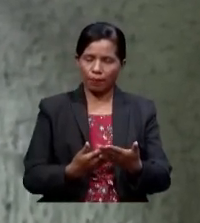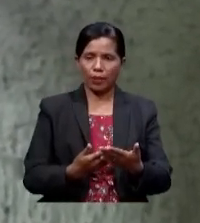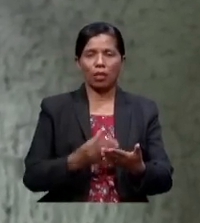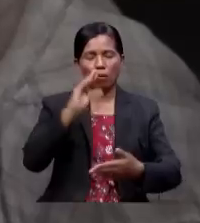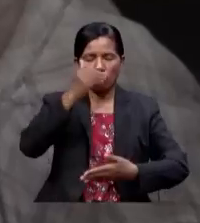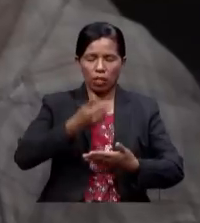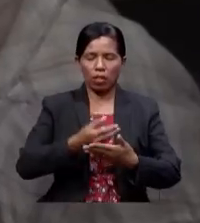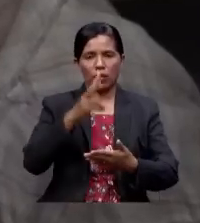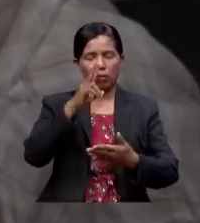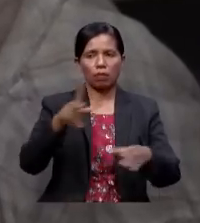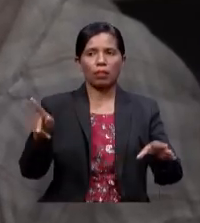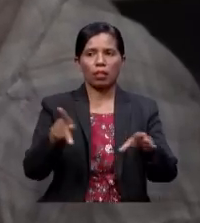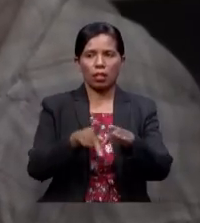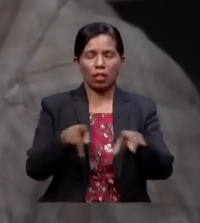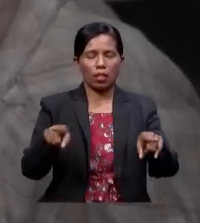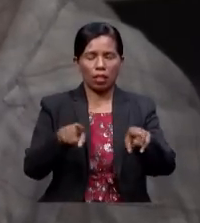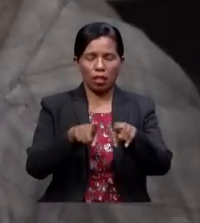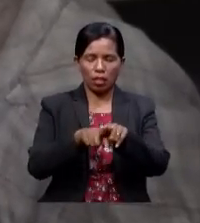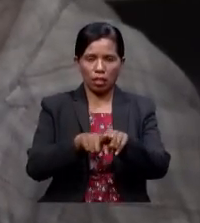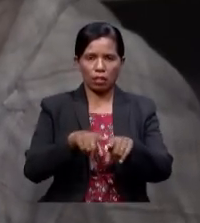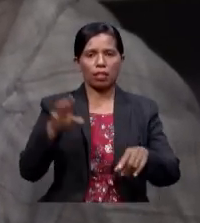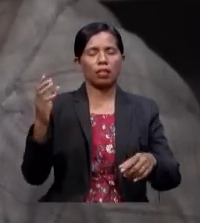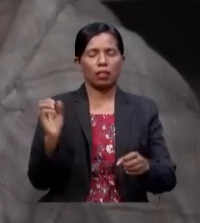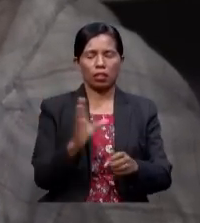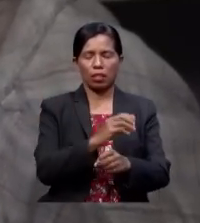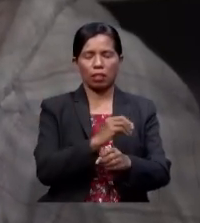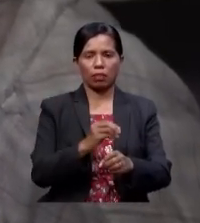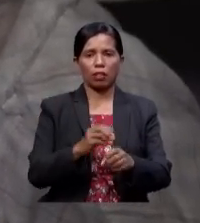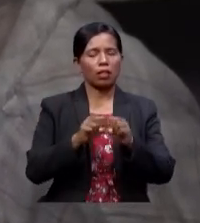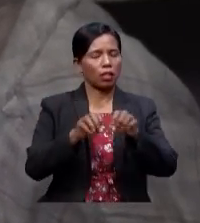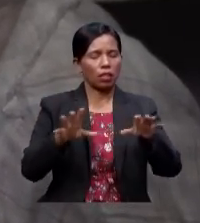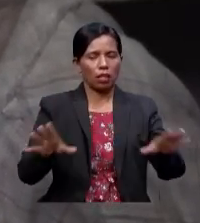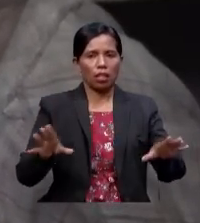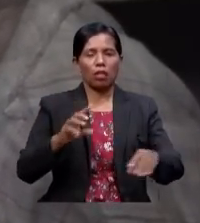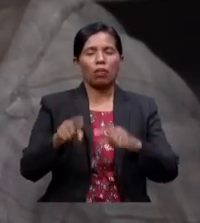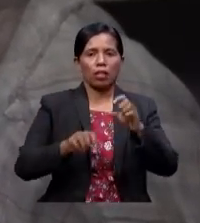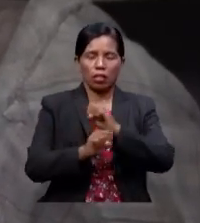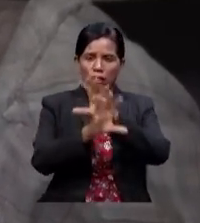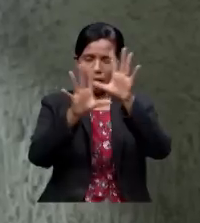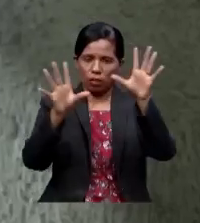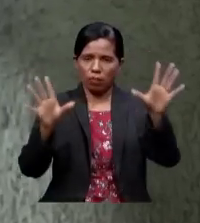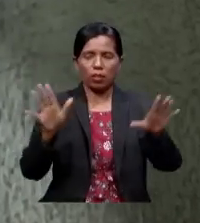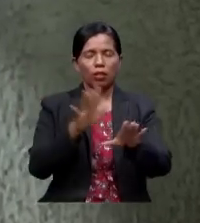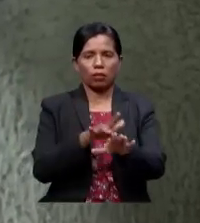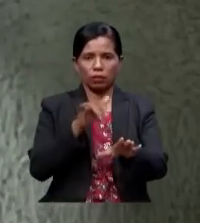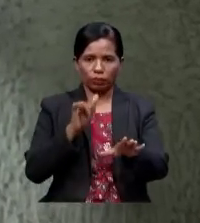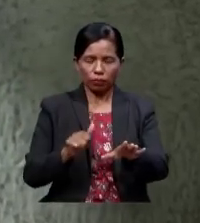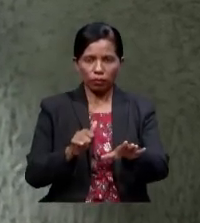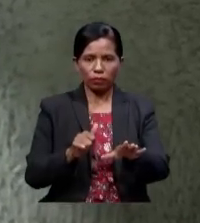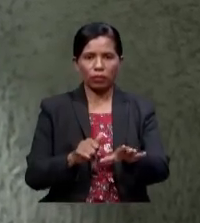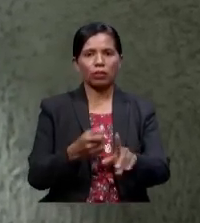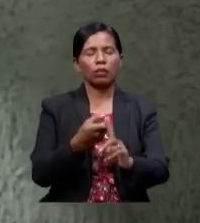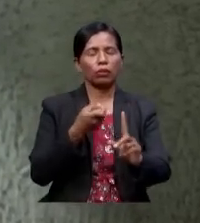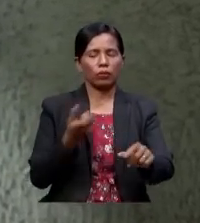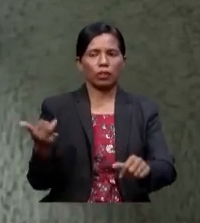presensa hanesang maho beng iha dadersang. Nebe lakon banyira lor matang hanas, lakon let husi